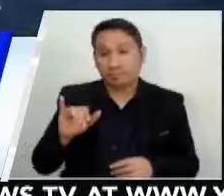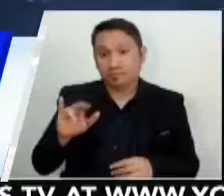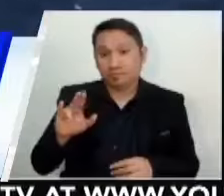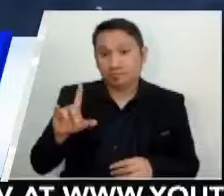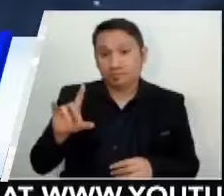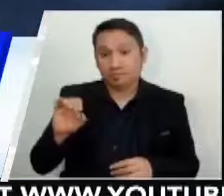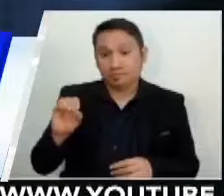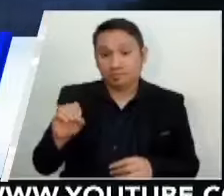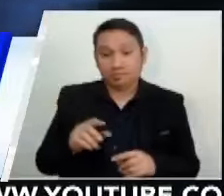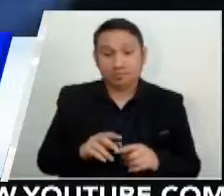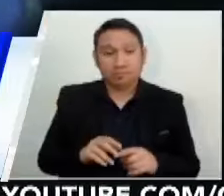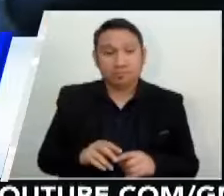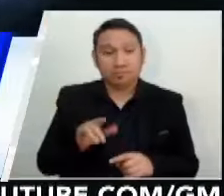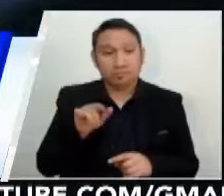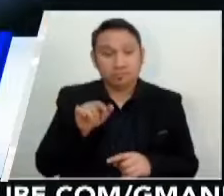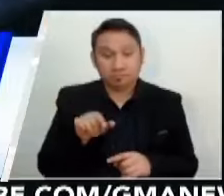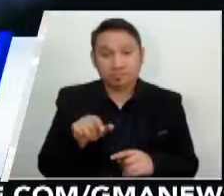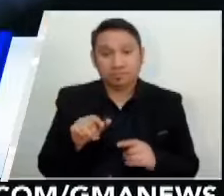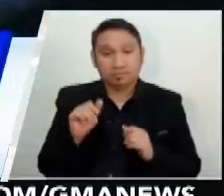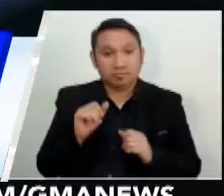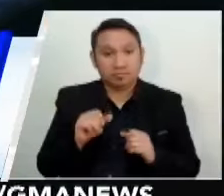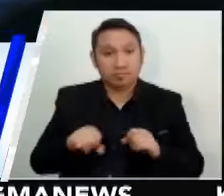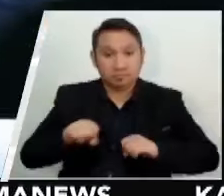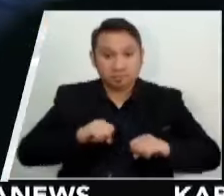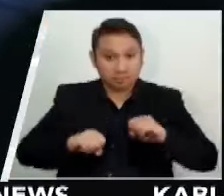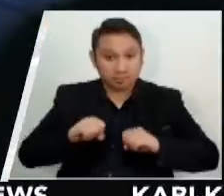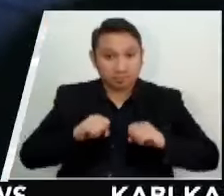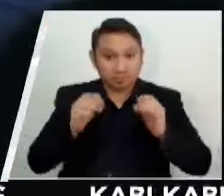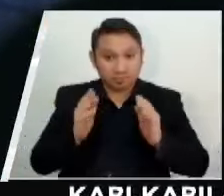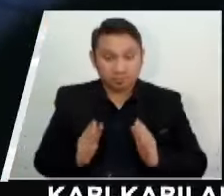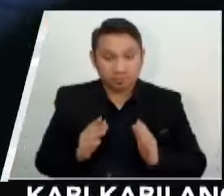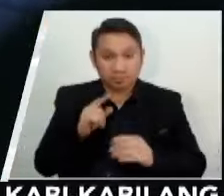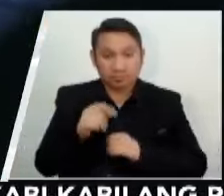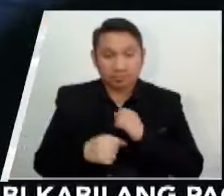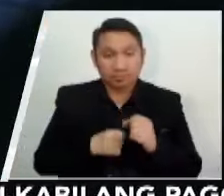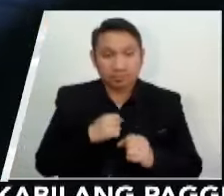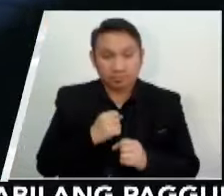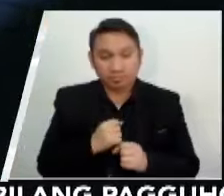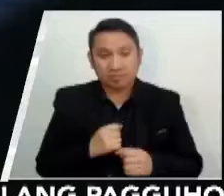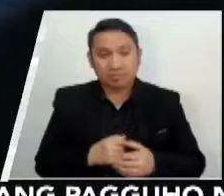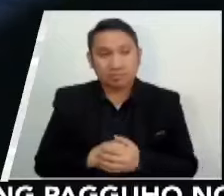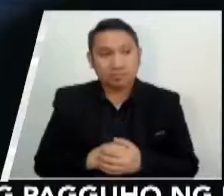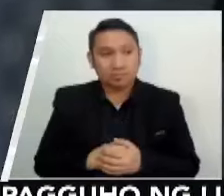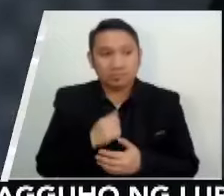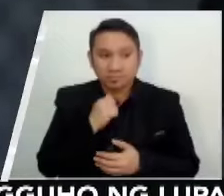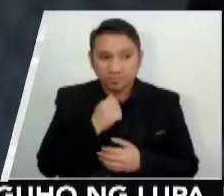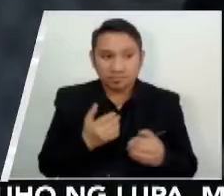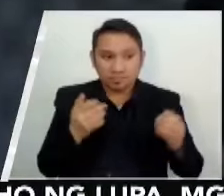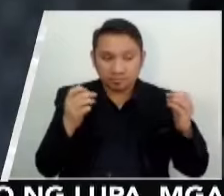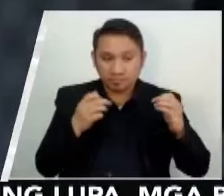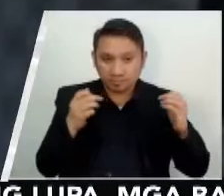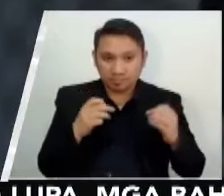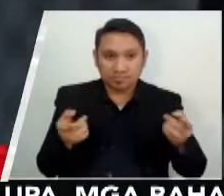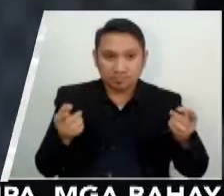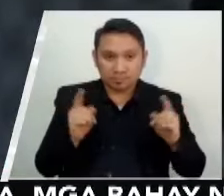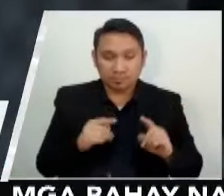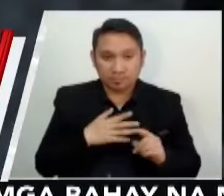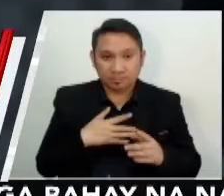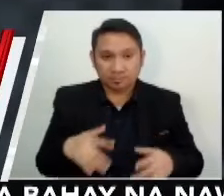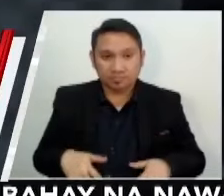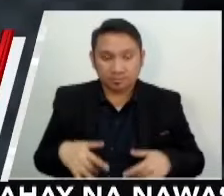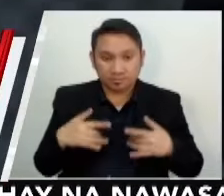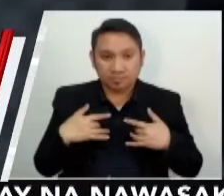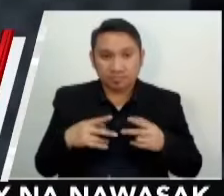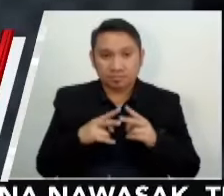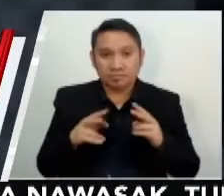Athlete of the Year. Hindi ko rin po siya expected na mangyayari sa buhay ko. Sobrang thankful lang and grateful po